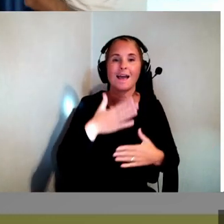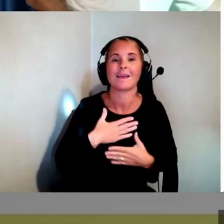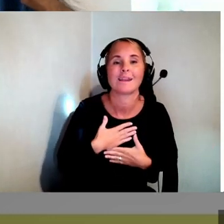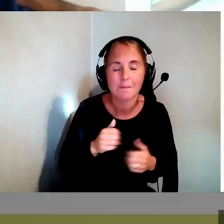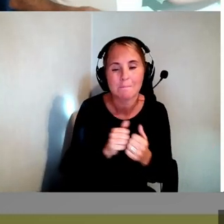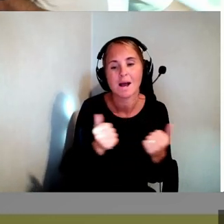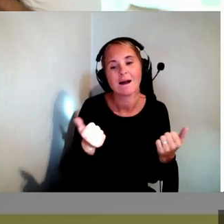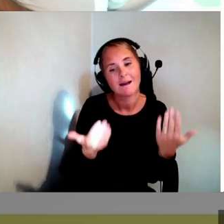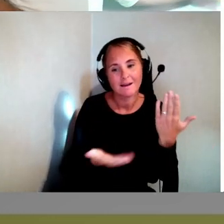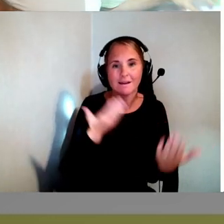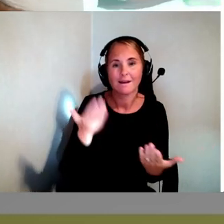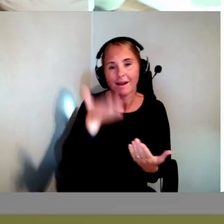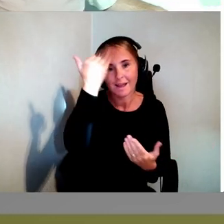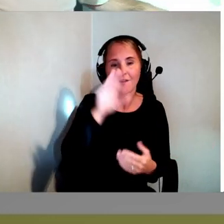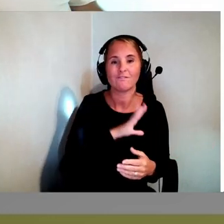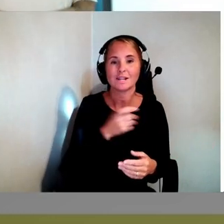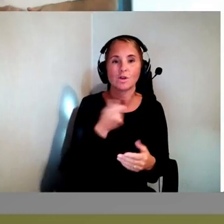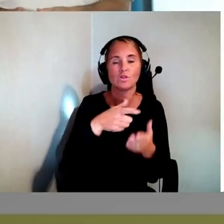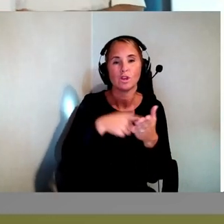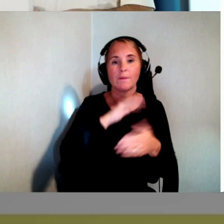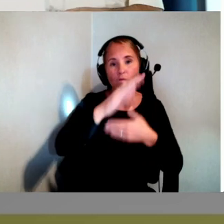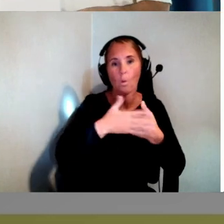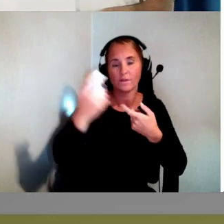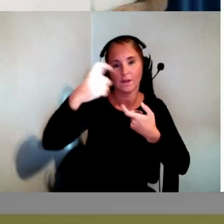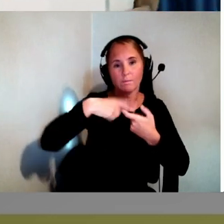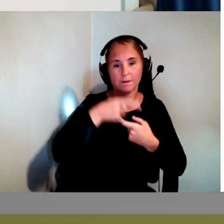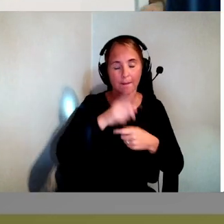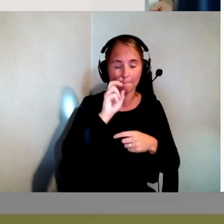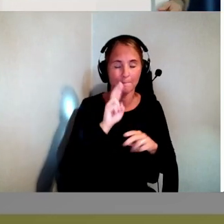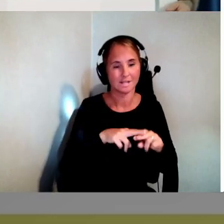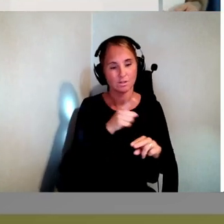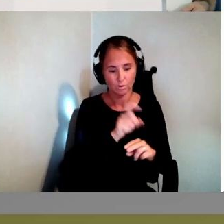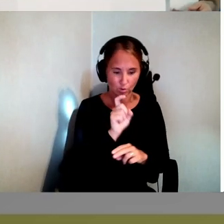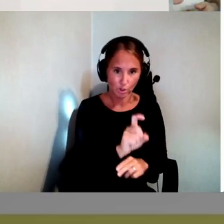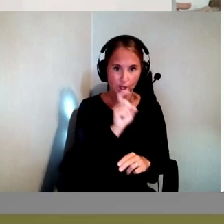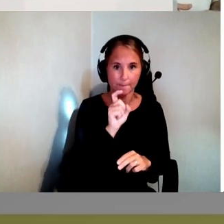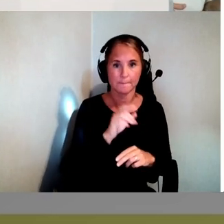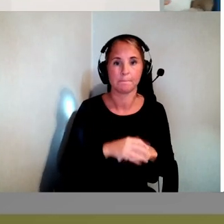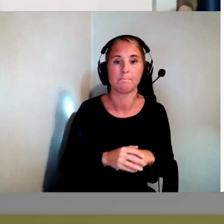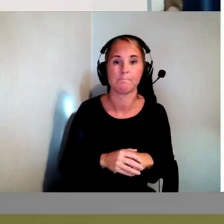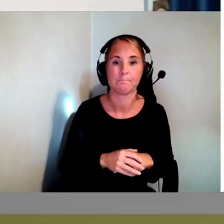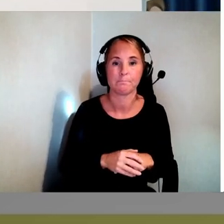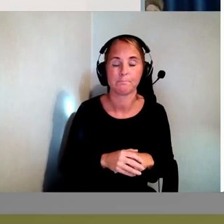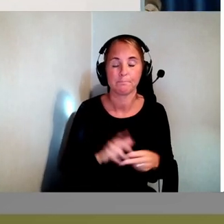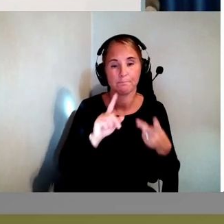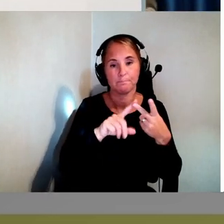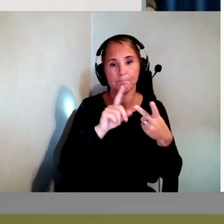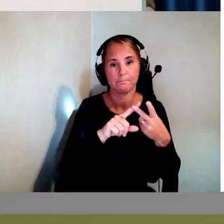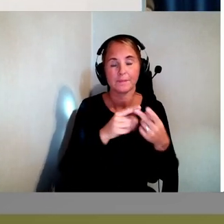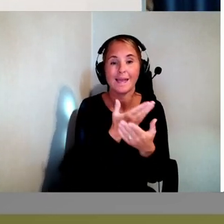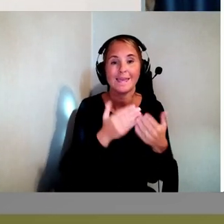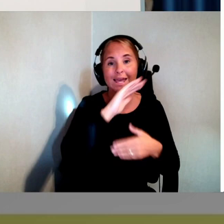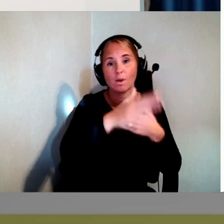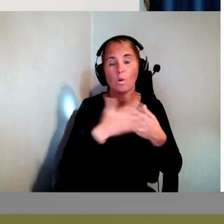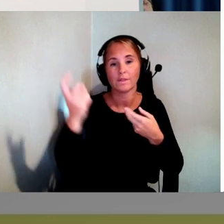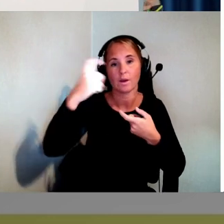slags återkoppling även där du är och nummer två ingen återkoppling med